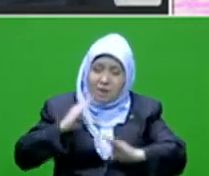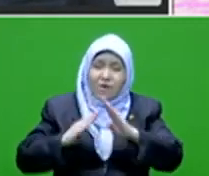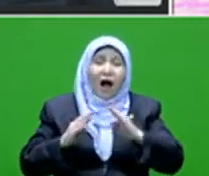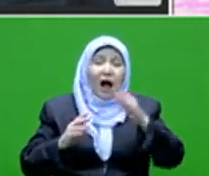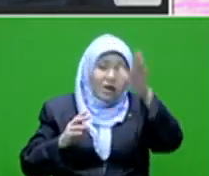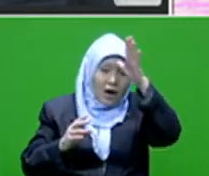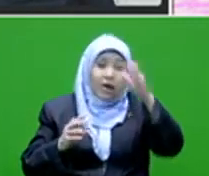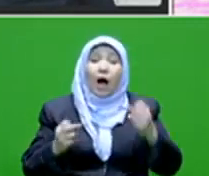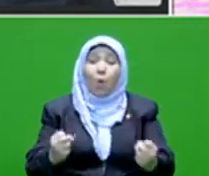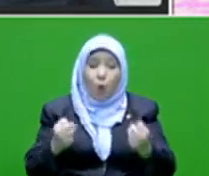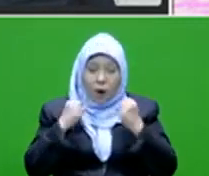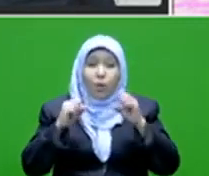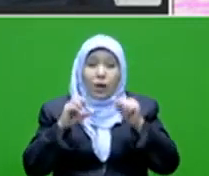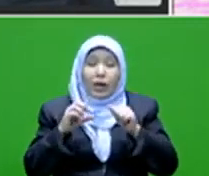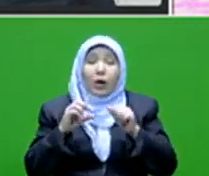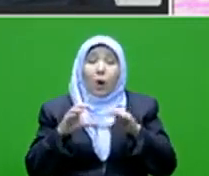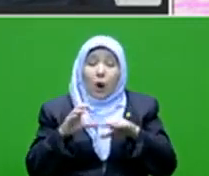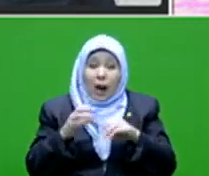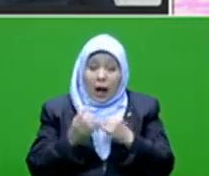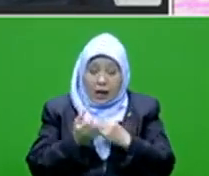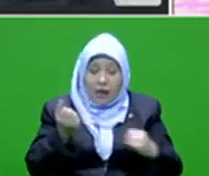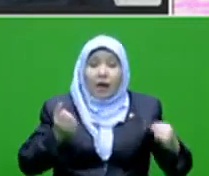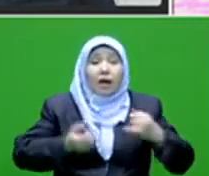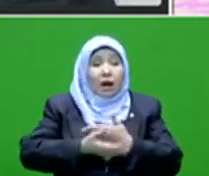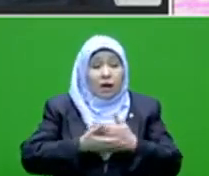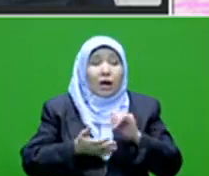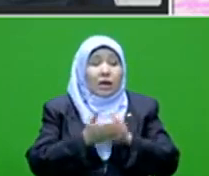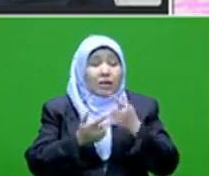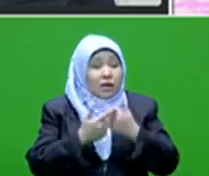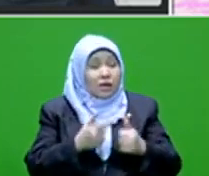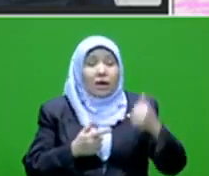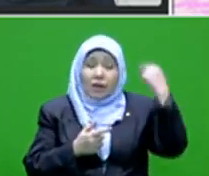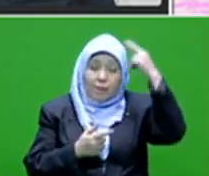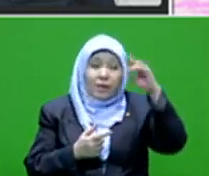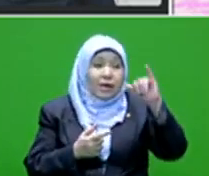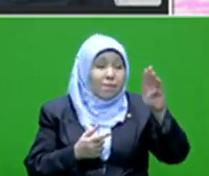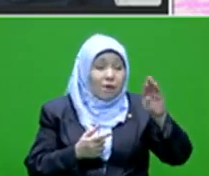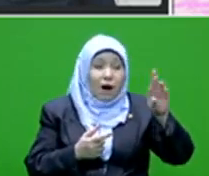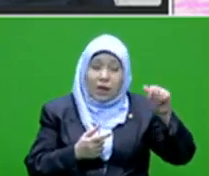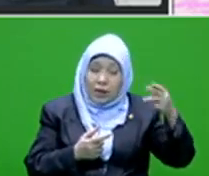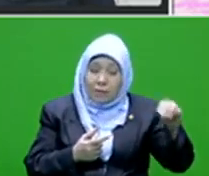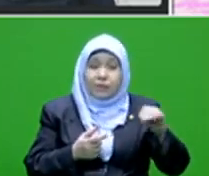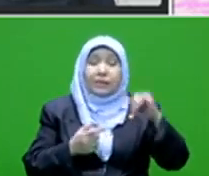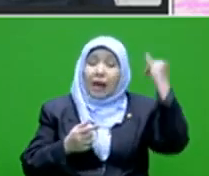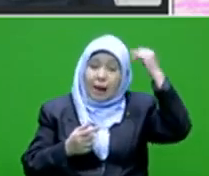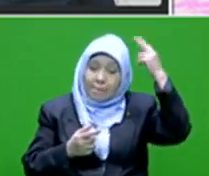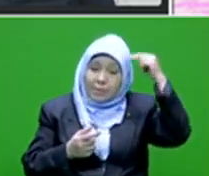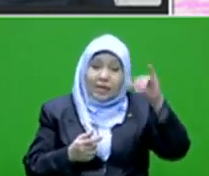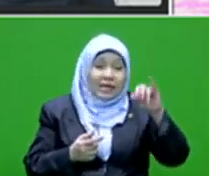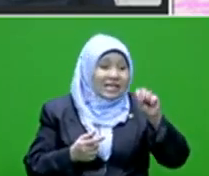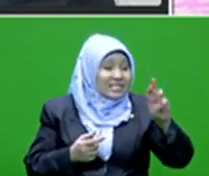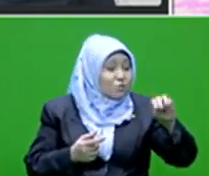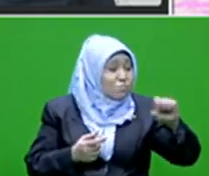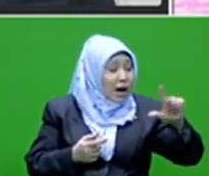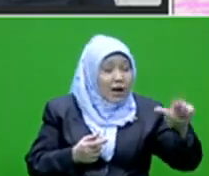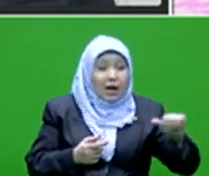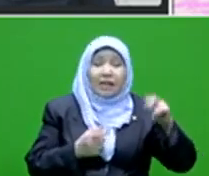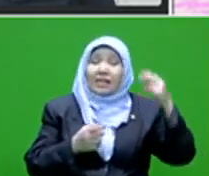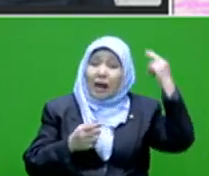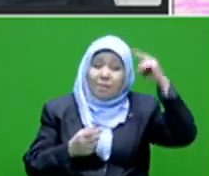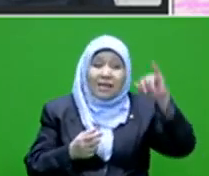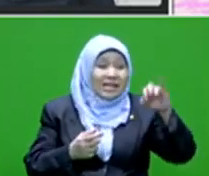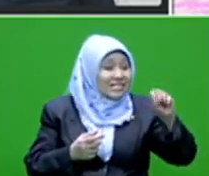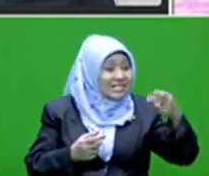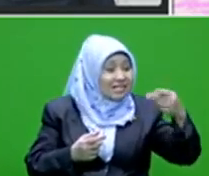ni lah boleh hasil anak macam ni. Daripada Nabi Ibrahim begitulah hasilnya Nabi Ismail dengan Nabi Ishak. Daripada Nabi Ishak itulah hasilnya